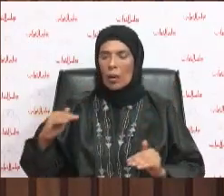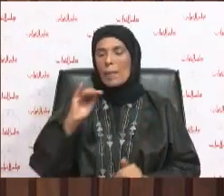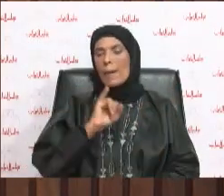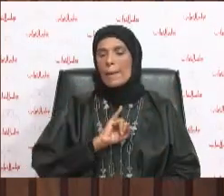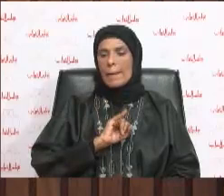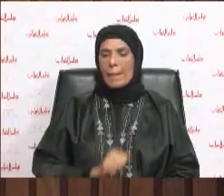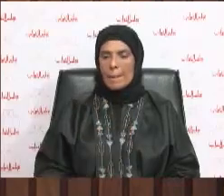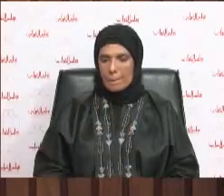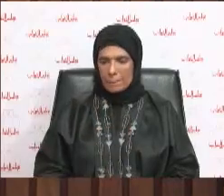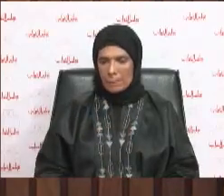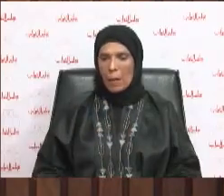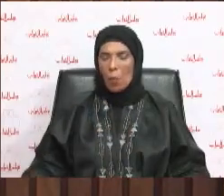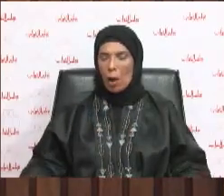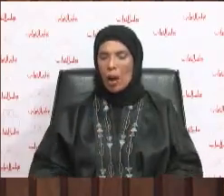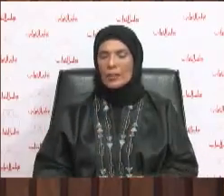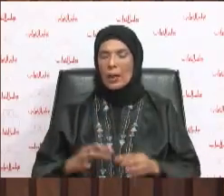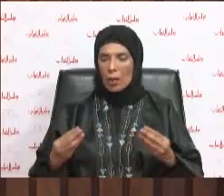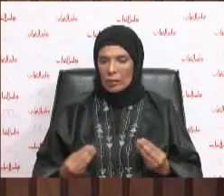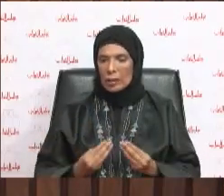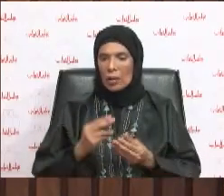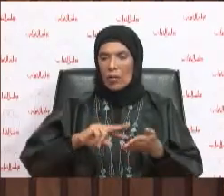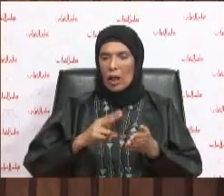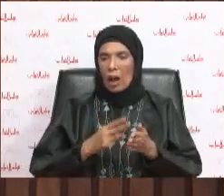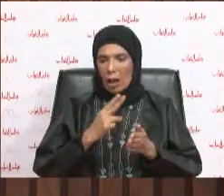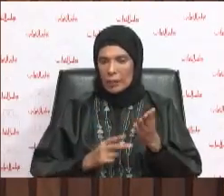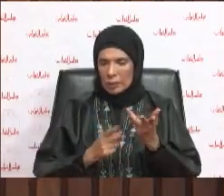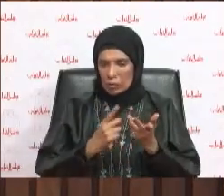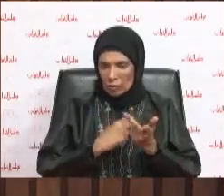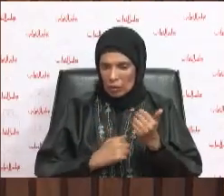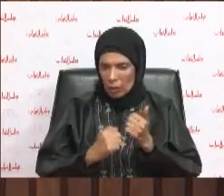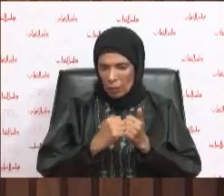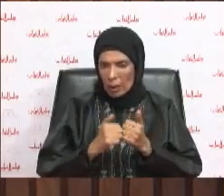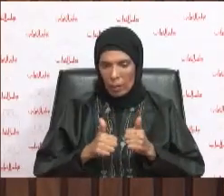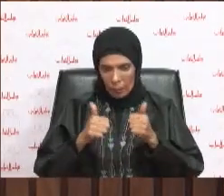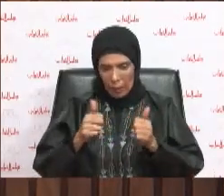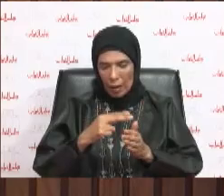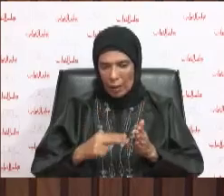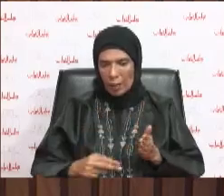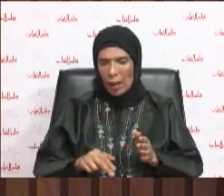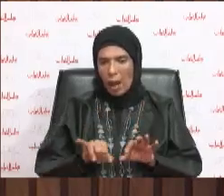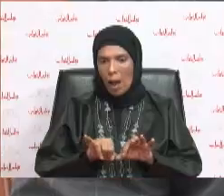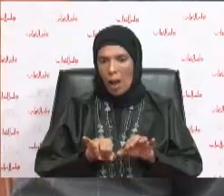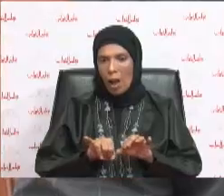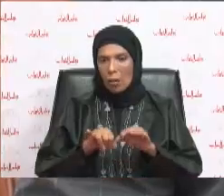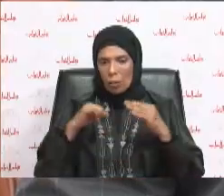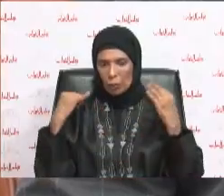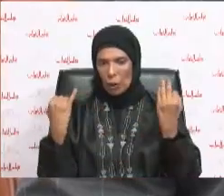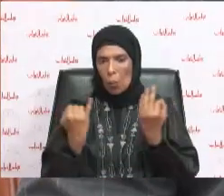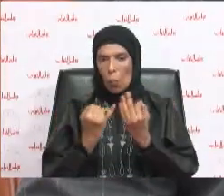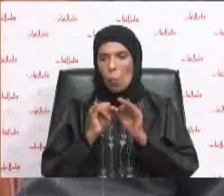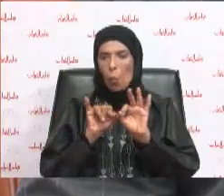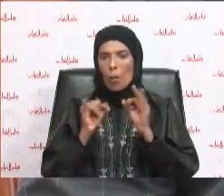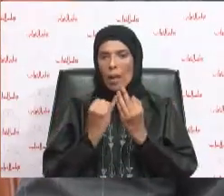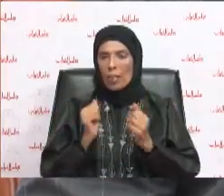عام متوافق تماماً مع الإجراءات والتوصيات والقواعد القياسية الصادرة عن المنظمة. فهناك في فوائد كثيرة